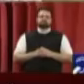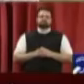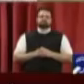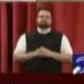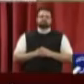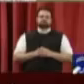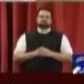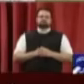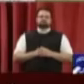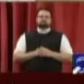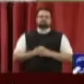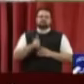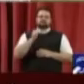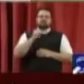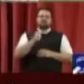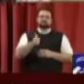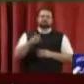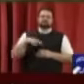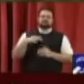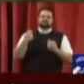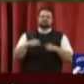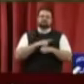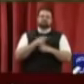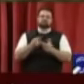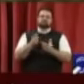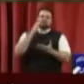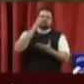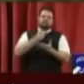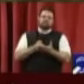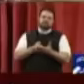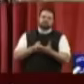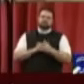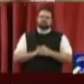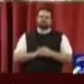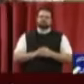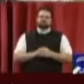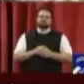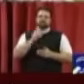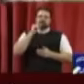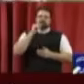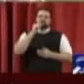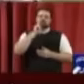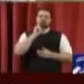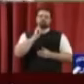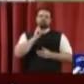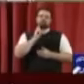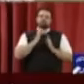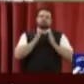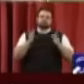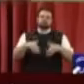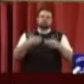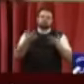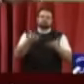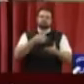Deci, că adevăr, e întotdeauna la mijloc. Da, adevăr, e întotdeauna la mijloc. Da, drăga mea, vorba dulce mult aduce, zisa